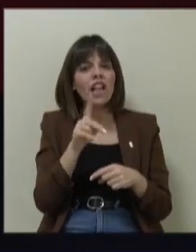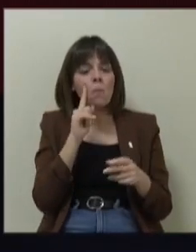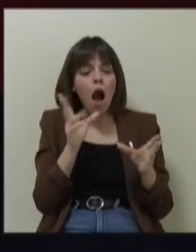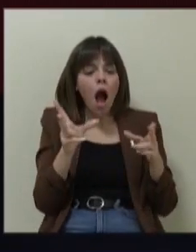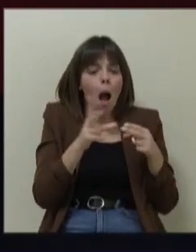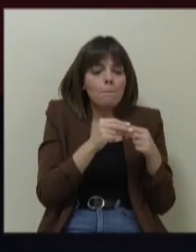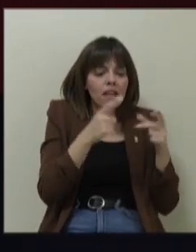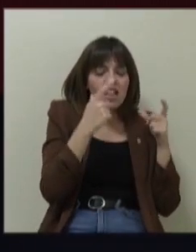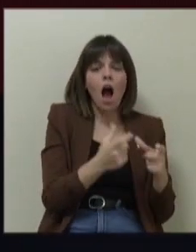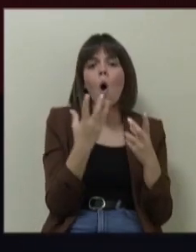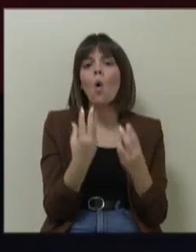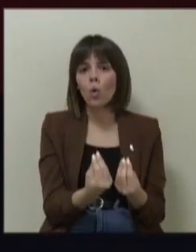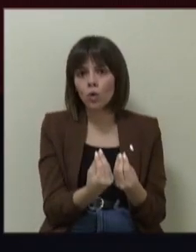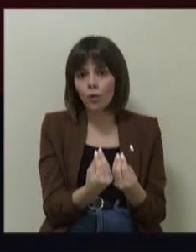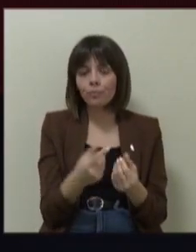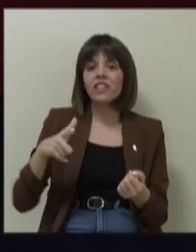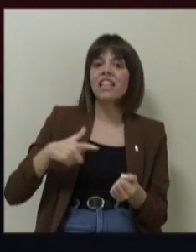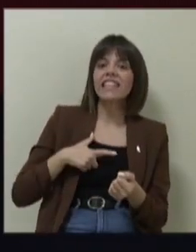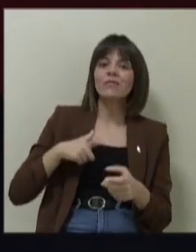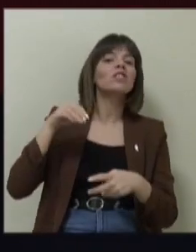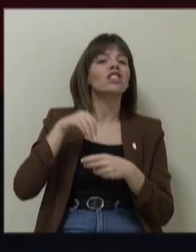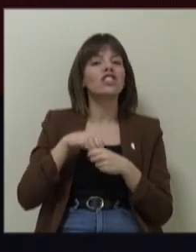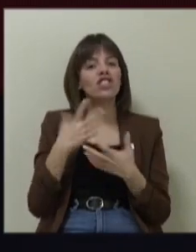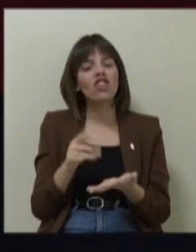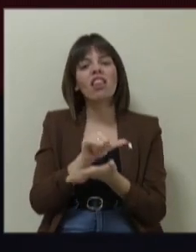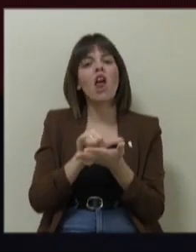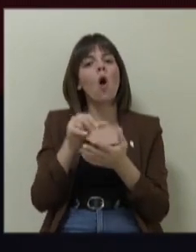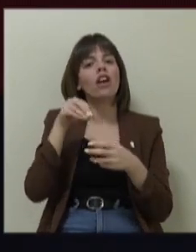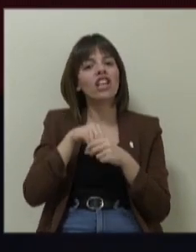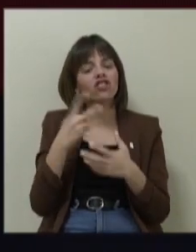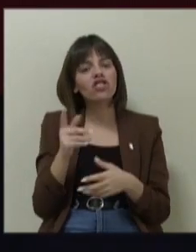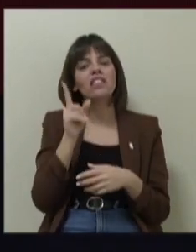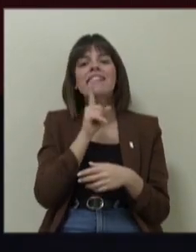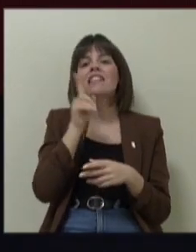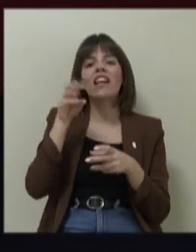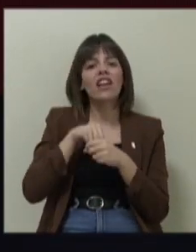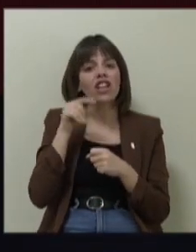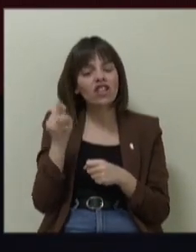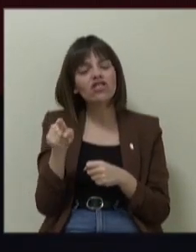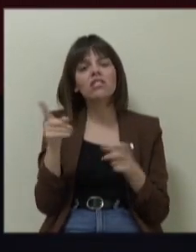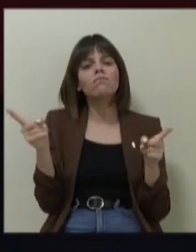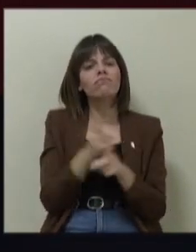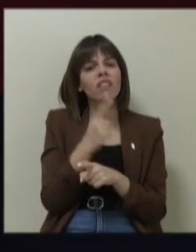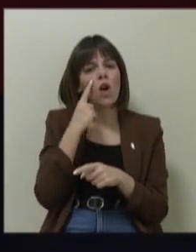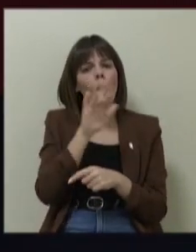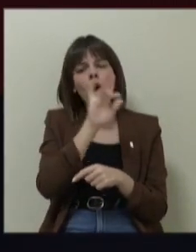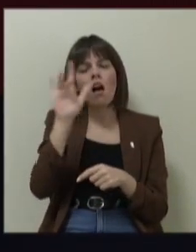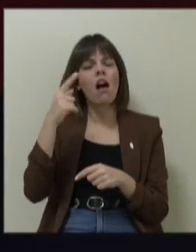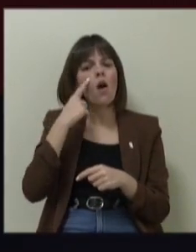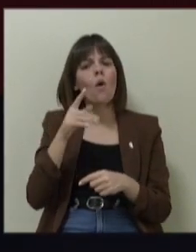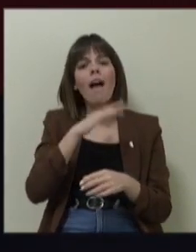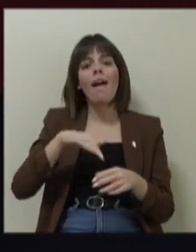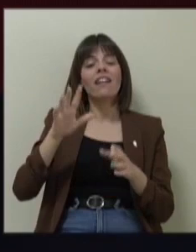kapalı mekanlar oluyor. Yani İzmir için, New York için, Londra için, Şangay için, etrafında